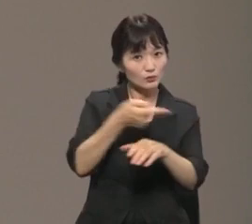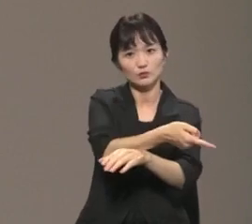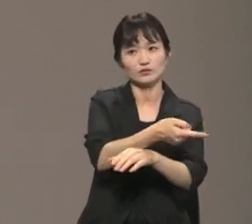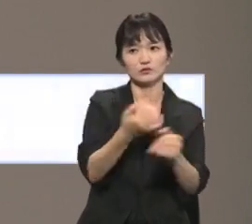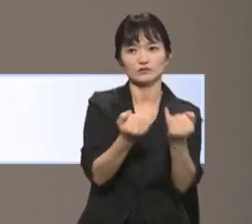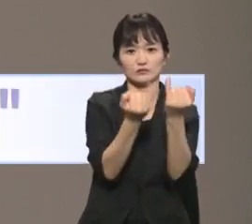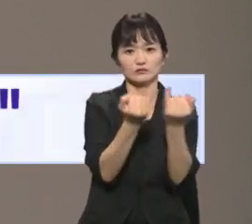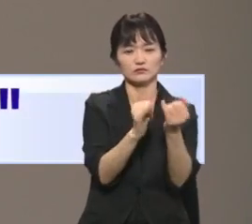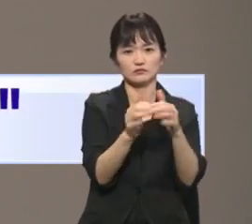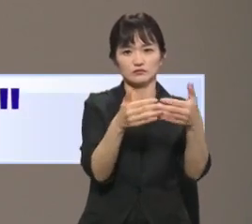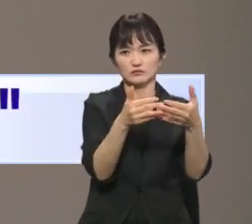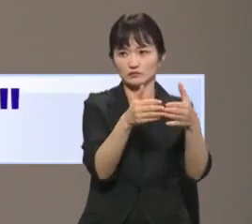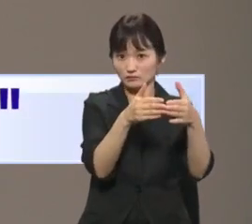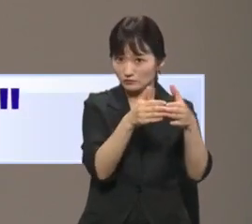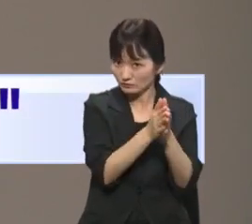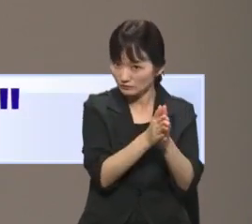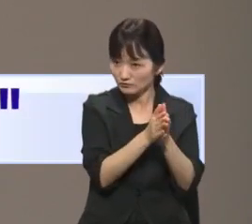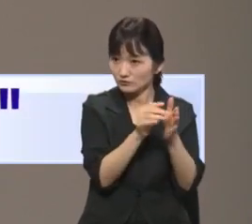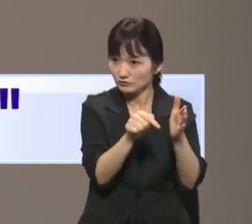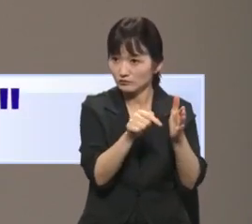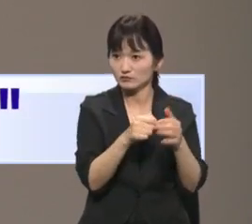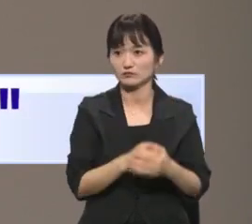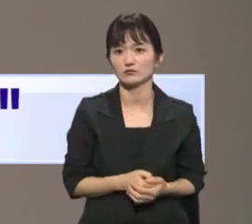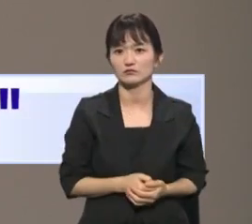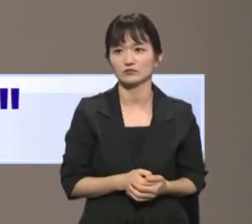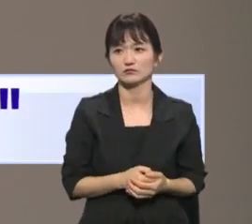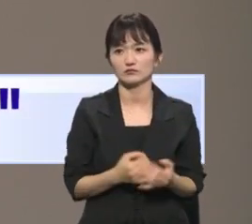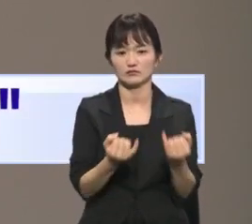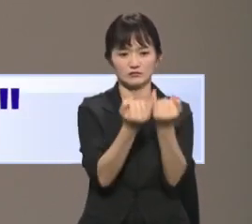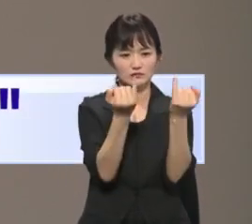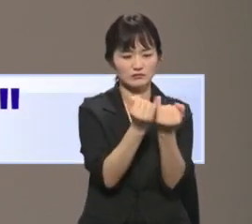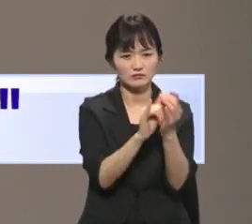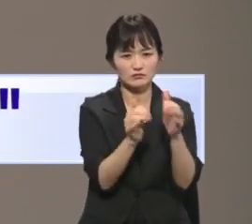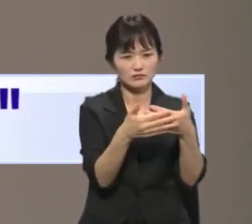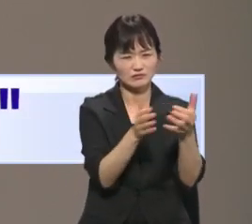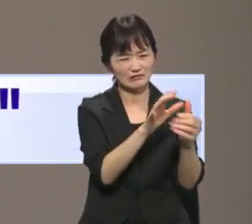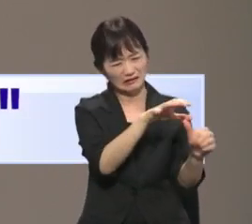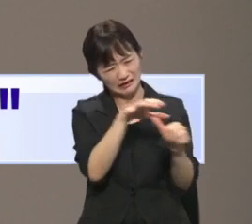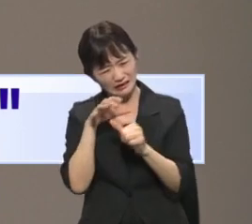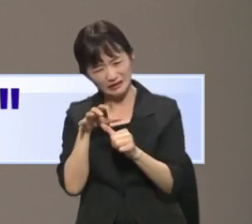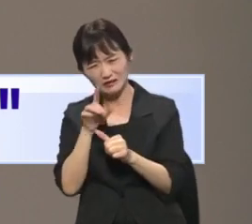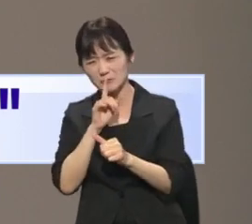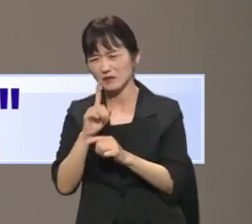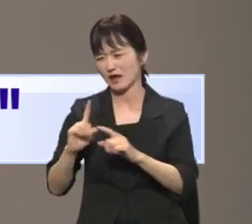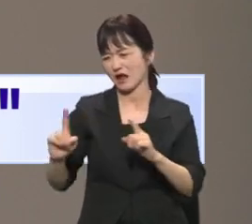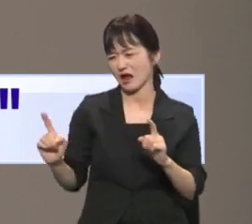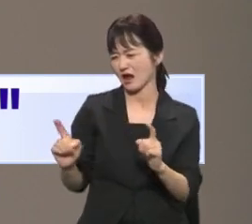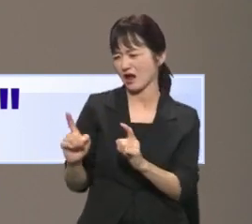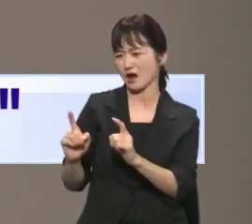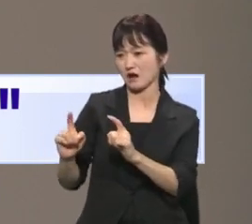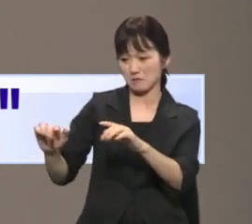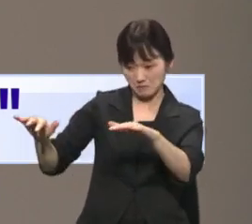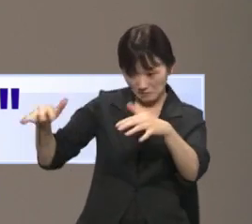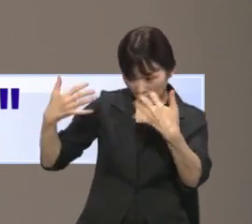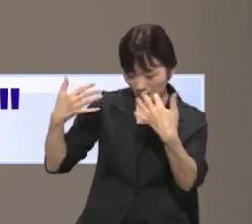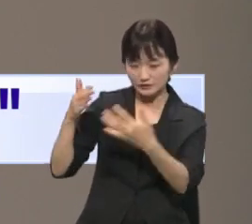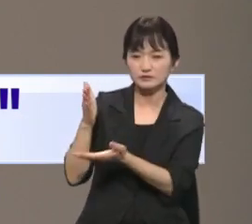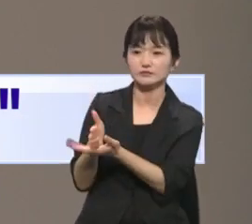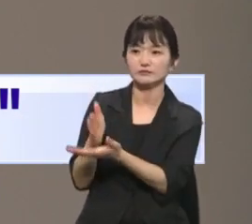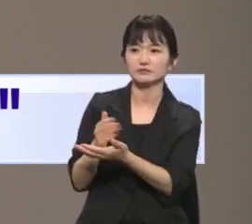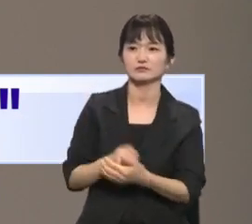대해서는 역업 폐지로 이제 장사를 하지 마시라라는 말씀을 좀 드리고 싶습니다 그러니까 이게 되게 습관적으로 때만